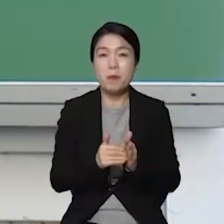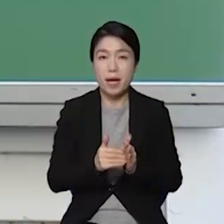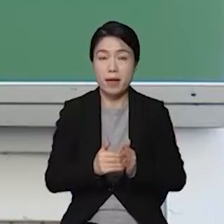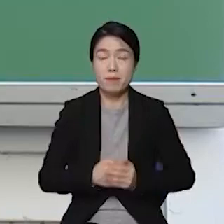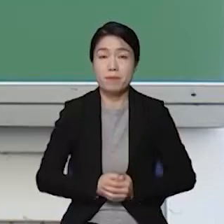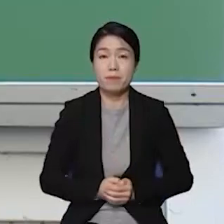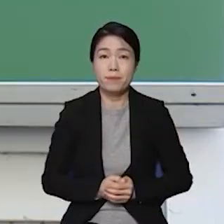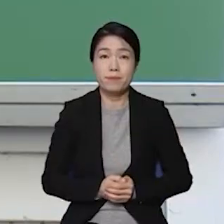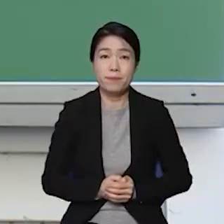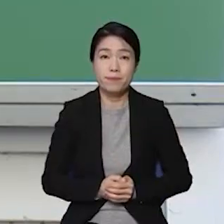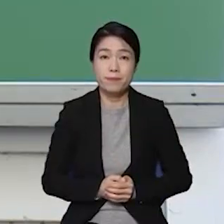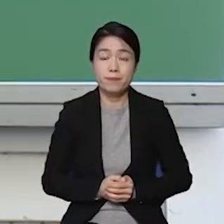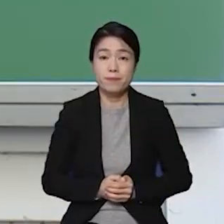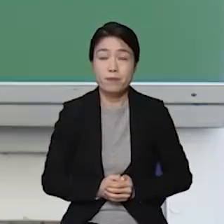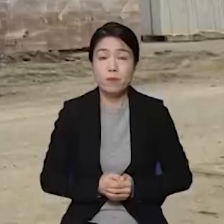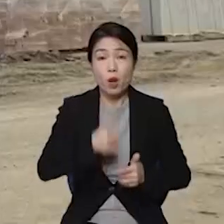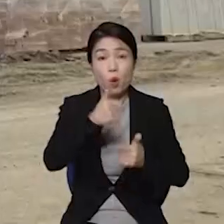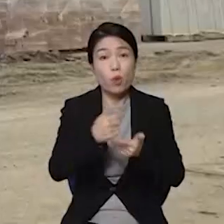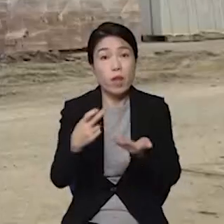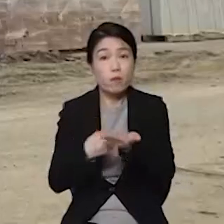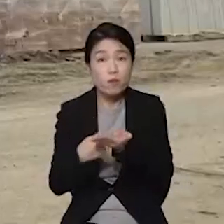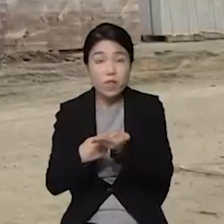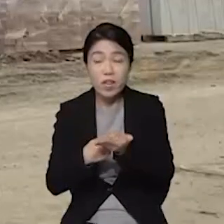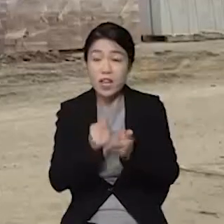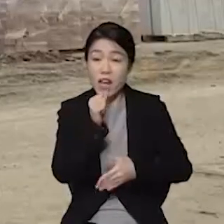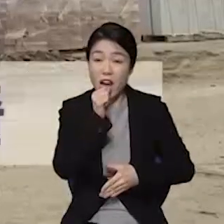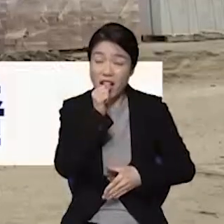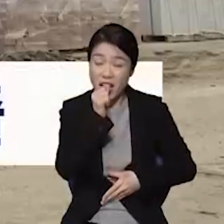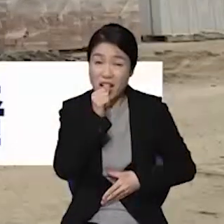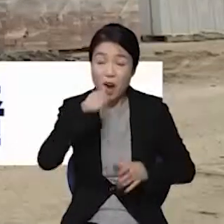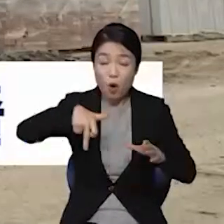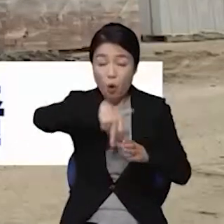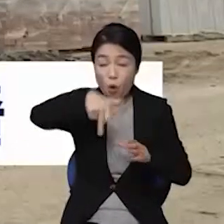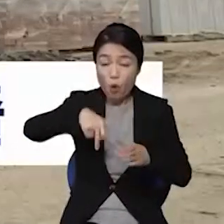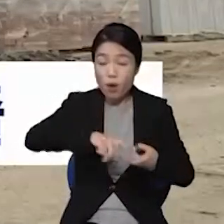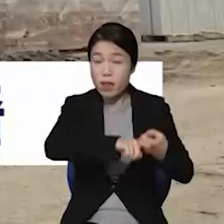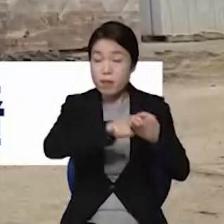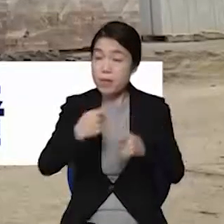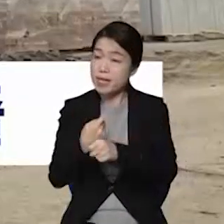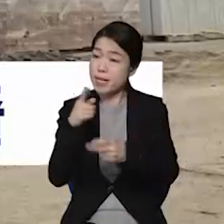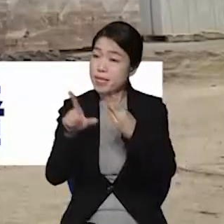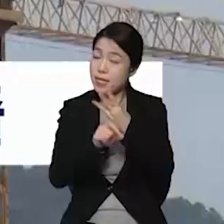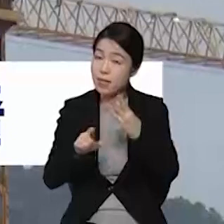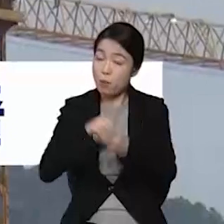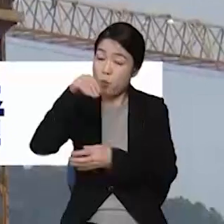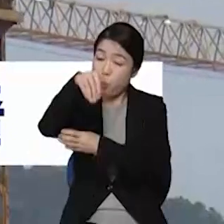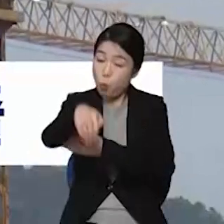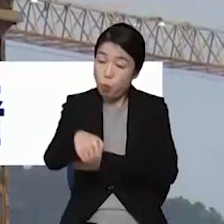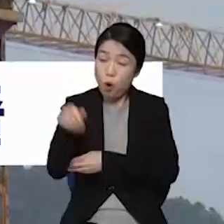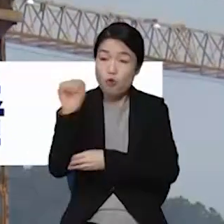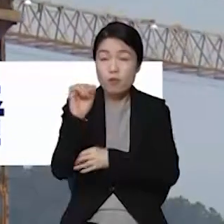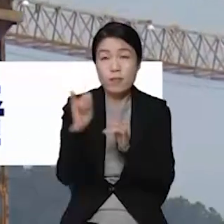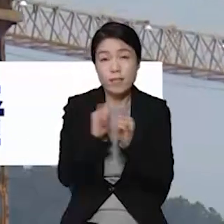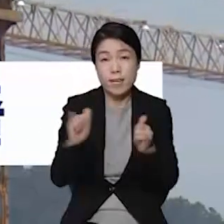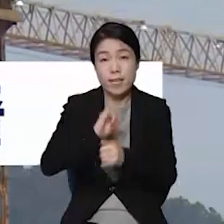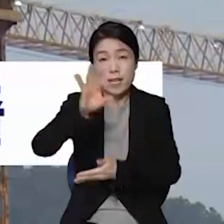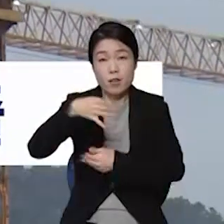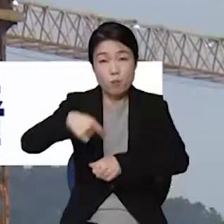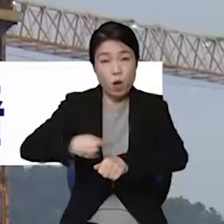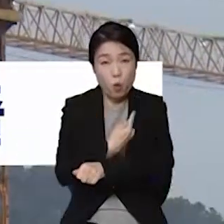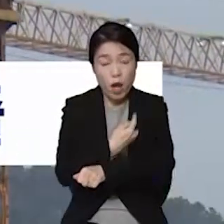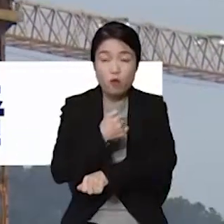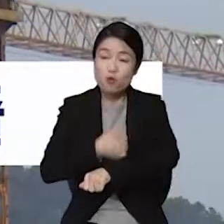벌였습니다. 호남 제주 철근 콘크리트 연합회가 지난해 3월 타워크레인 조종사들이 급여